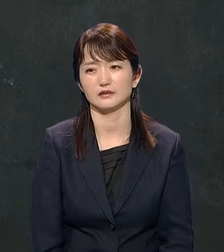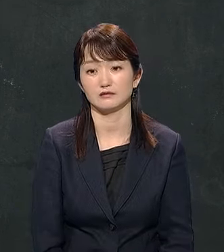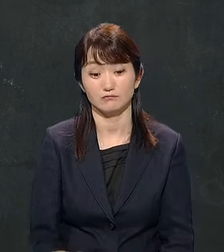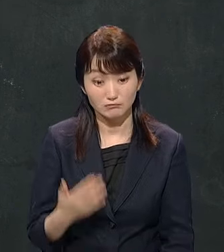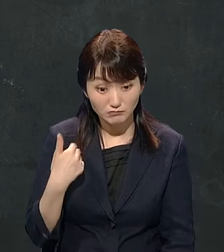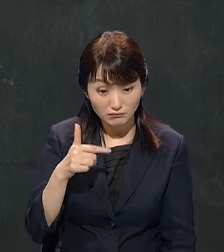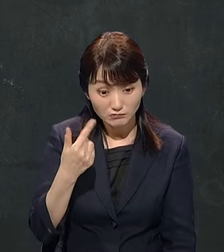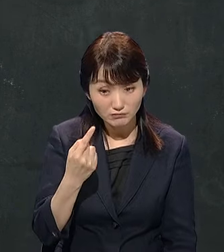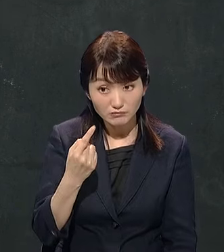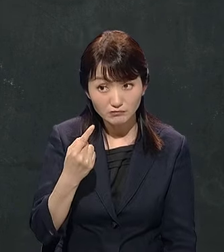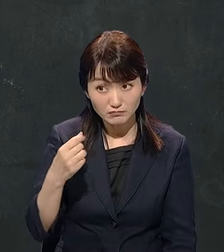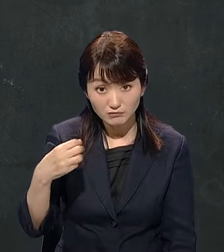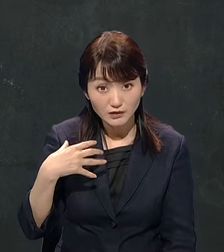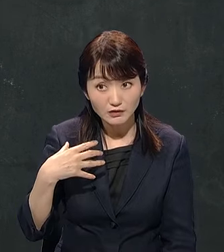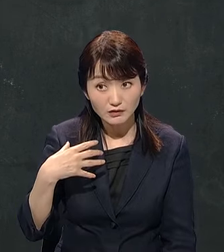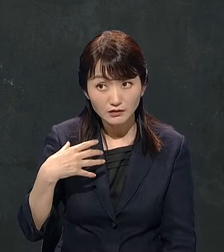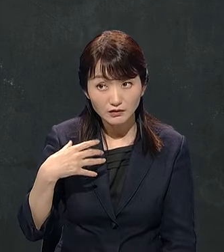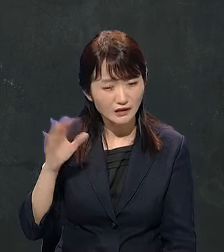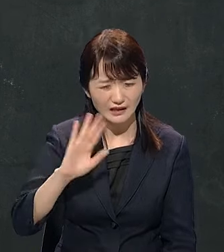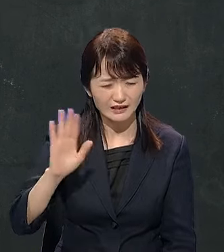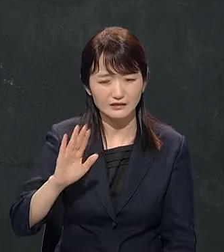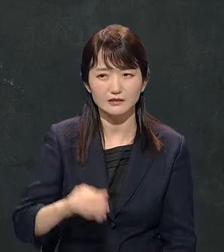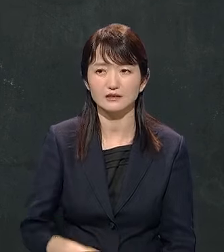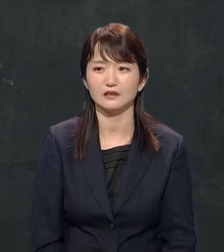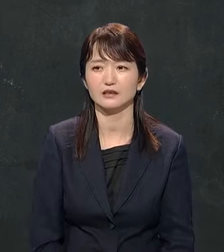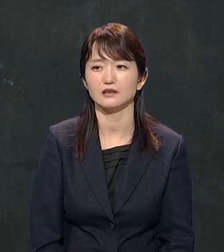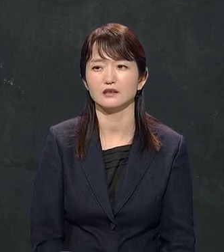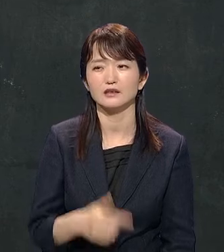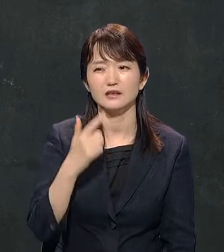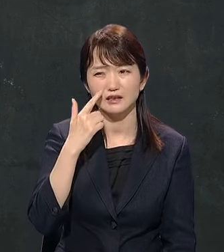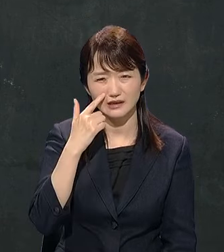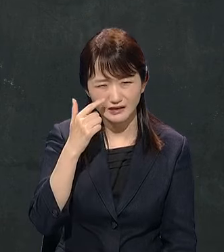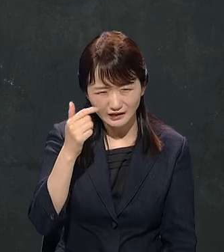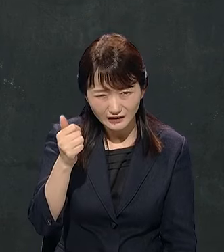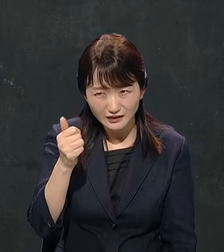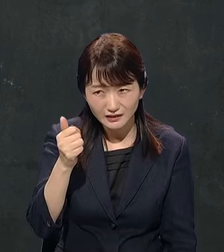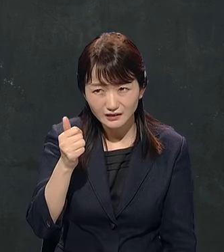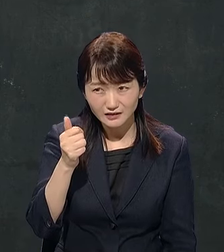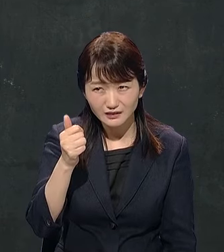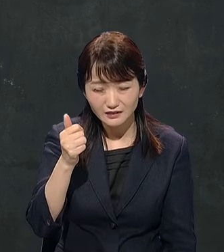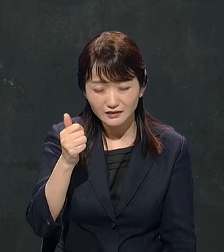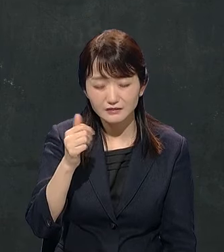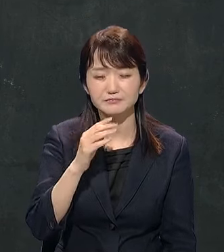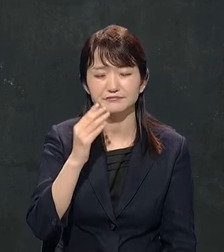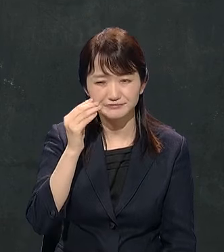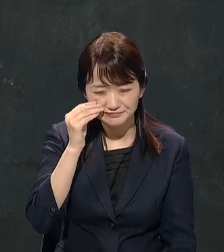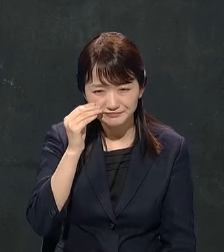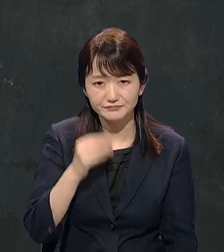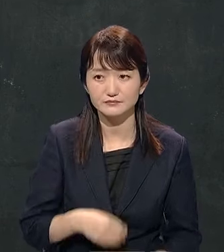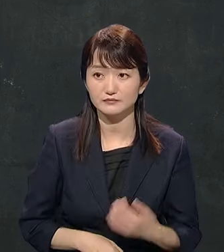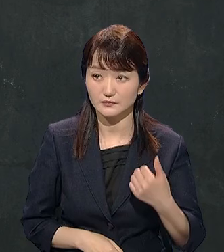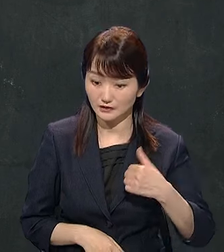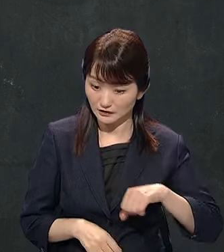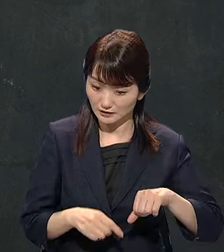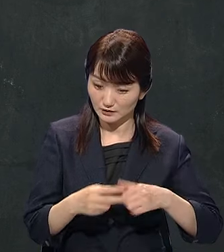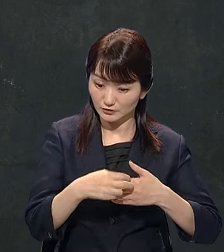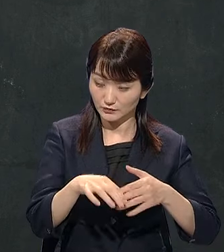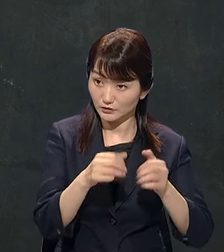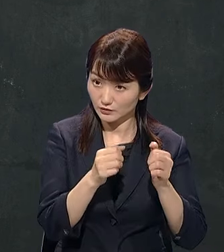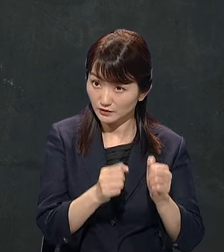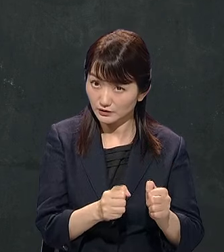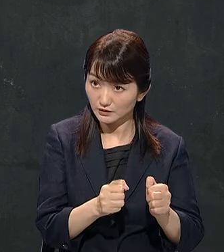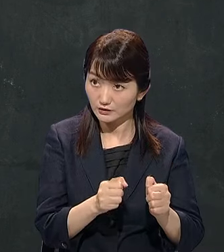아니 방금 노스라고 하셨잖아요. 아니요. 아, 뭐 아버님이신 거예요? 네. 아, 그럼 아드님은 아직 병원에 계신